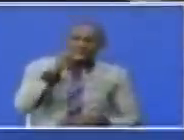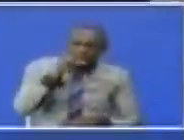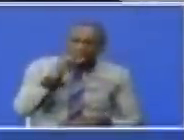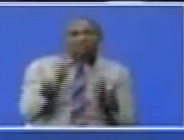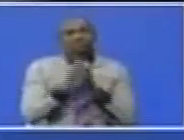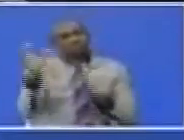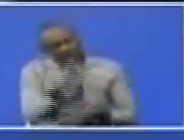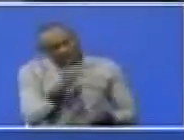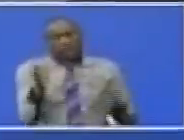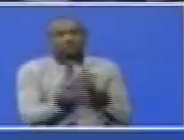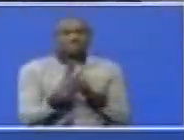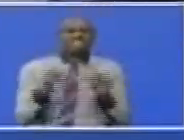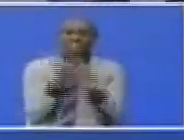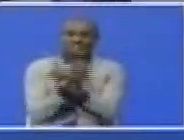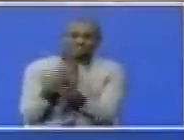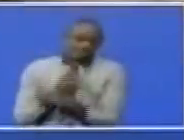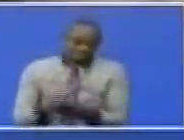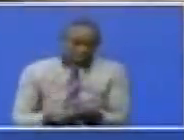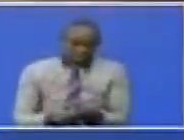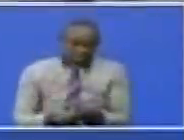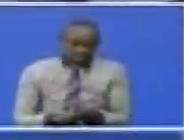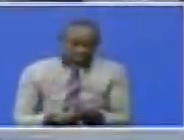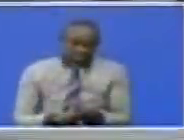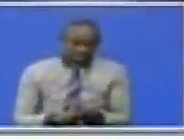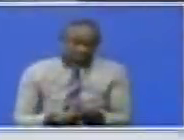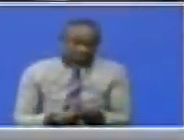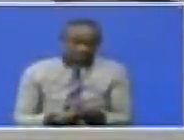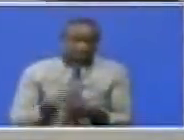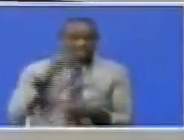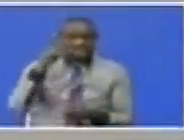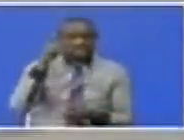pombe na mihadarati. Mark na Maswa, KTN Leo.